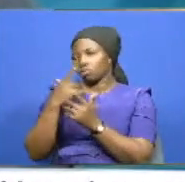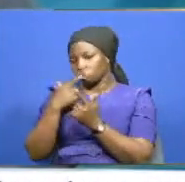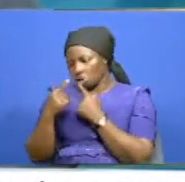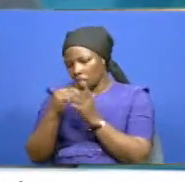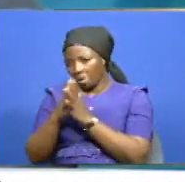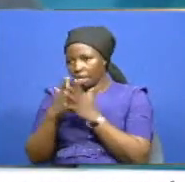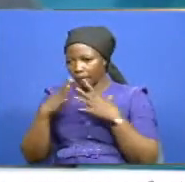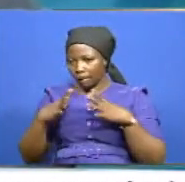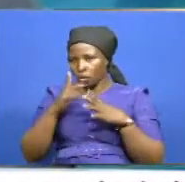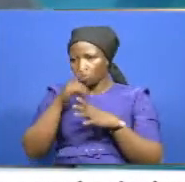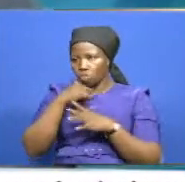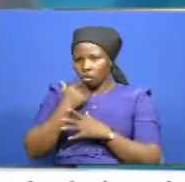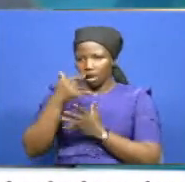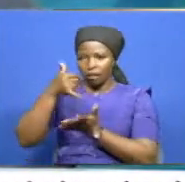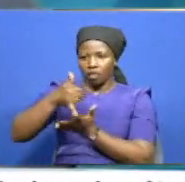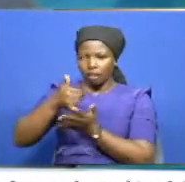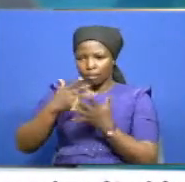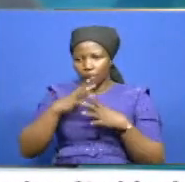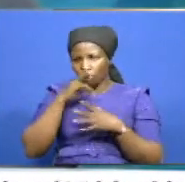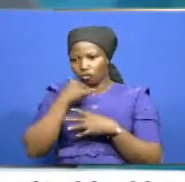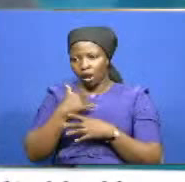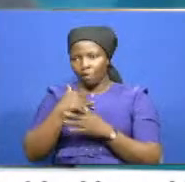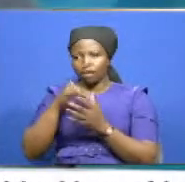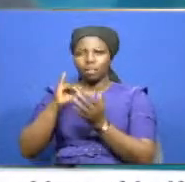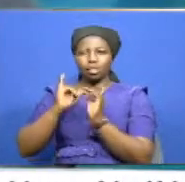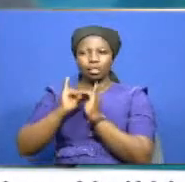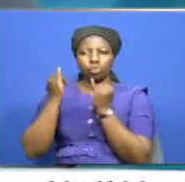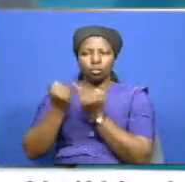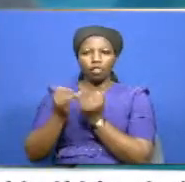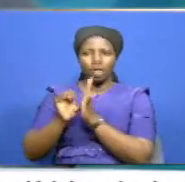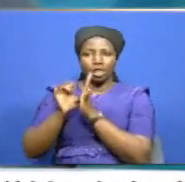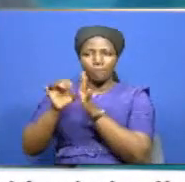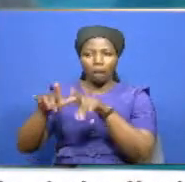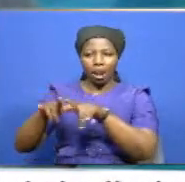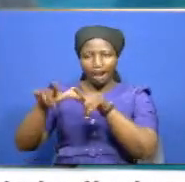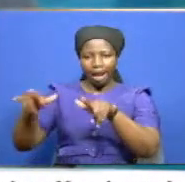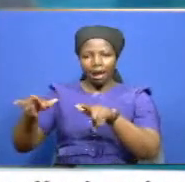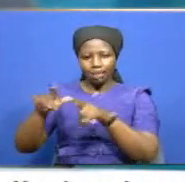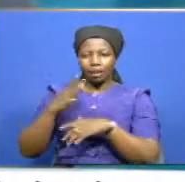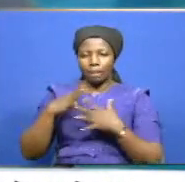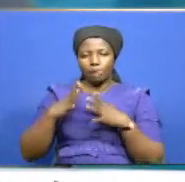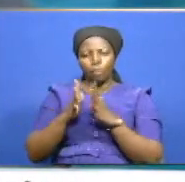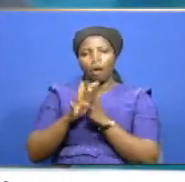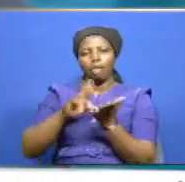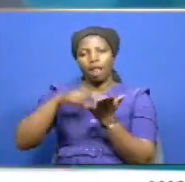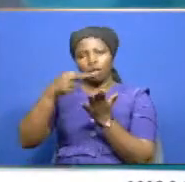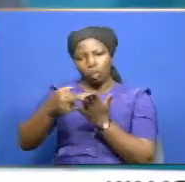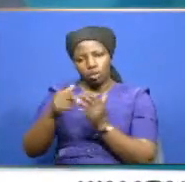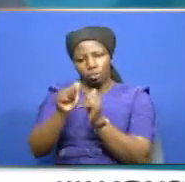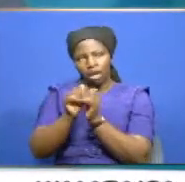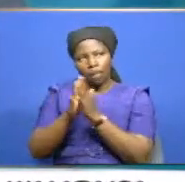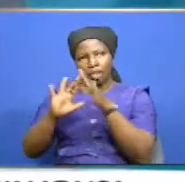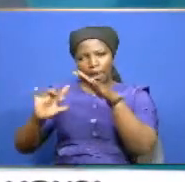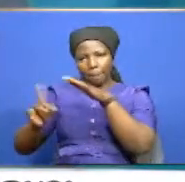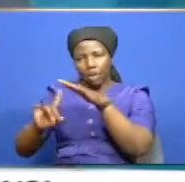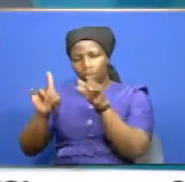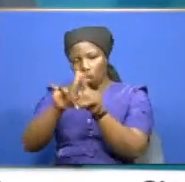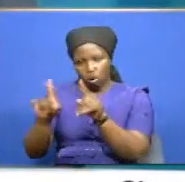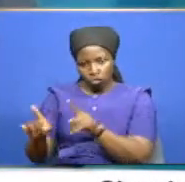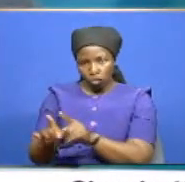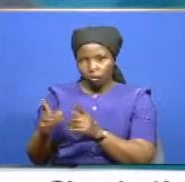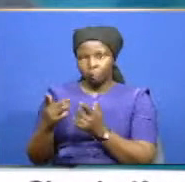land, wale wako na resources kama buildings, wale wako na resources na ministry pia, na pia tunaweka